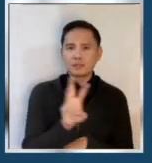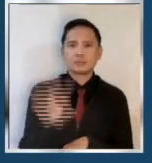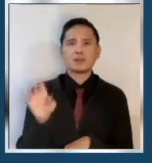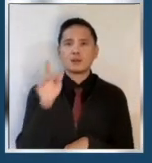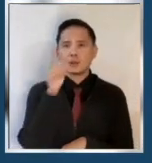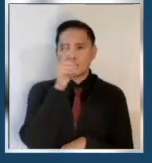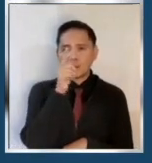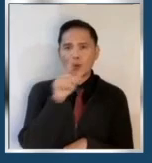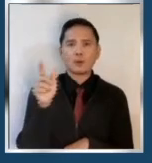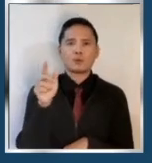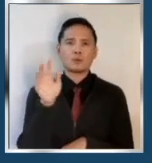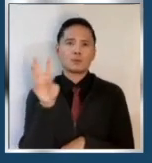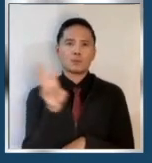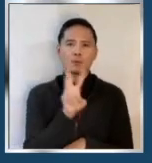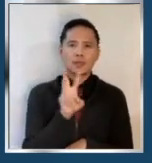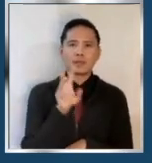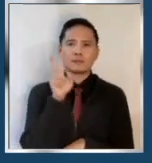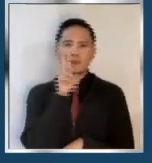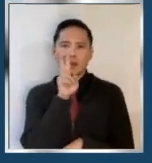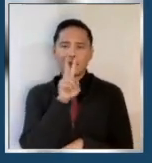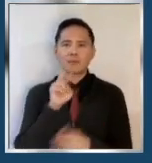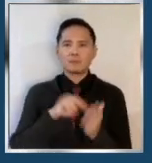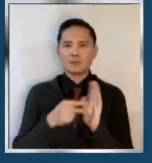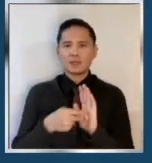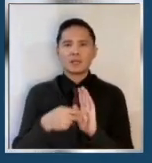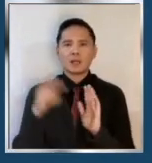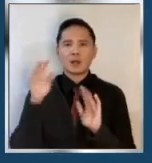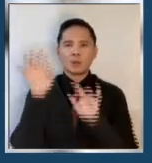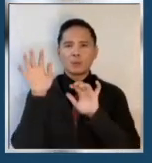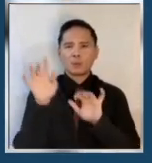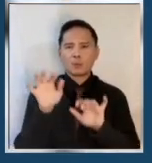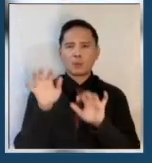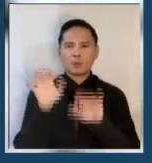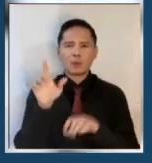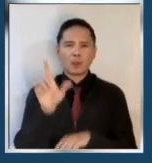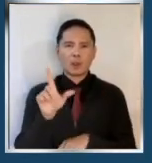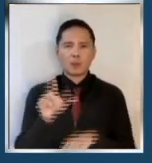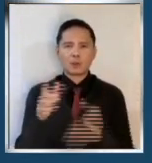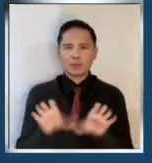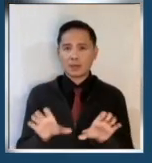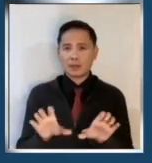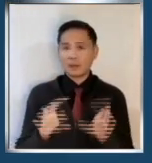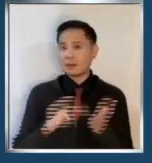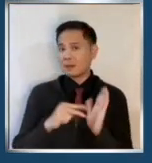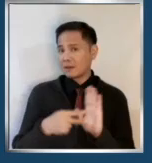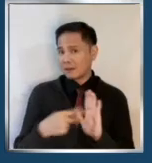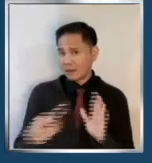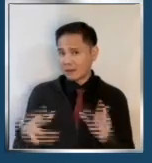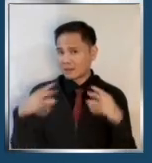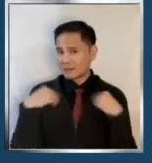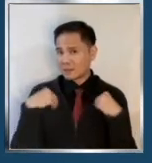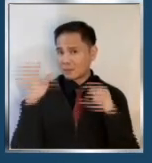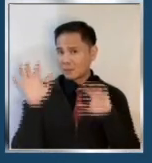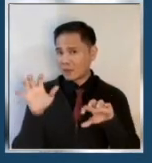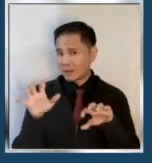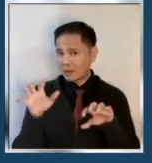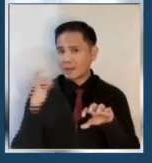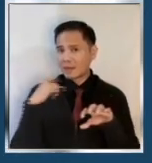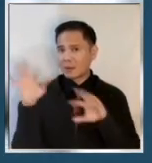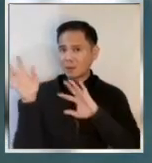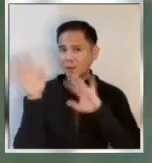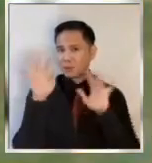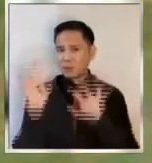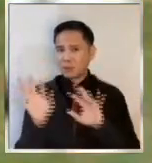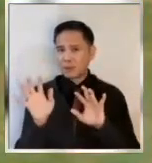Visayas, napakababa ng ulan. Ibig sabihin po niyan, yung pangkaraniwang tinatanggap nila pagka habagat, wala